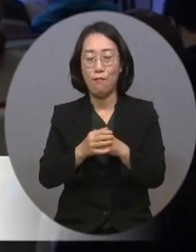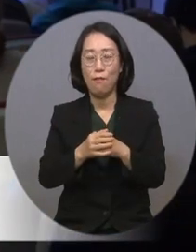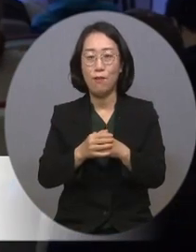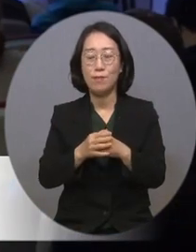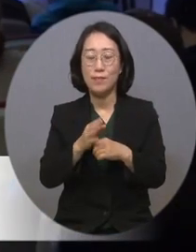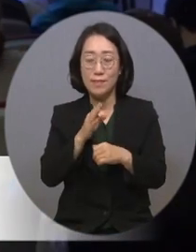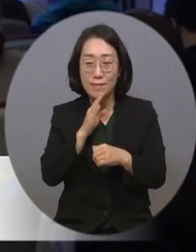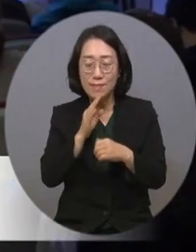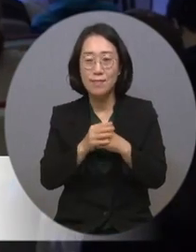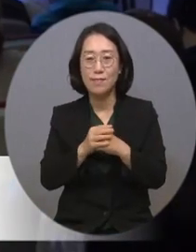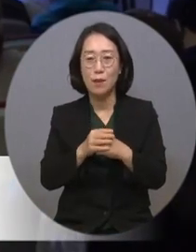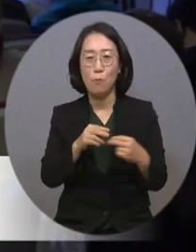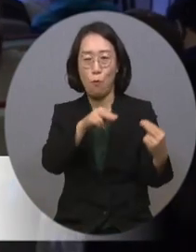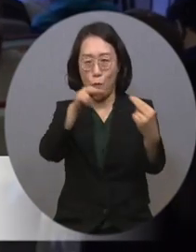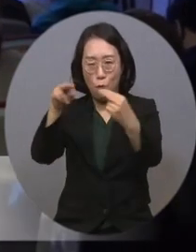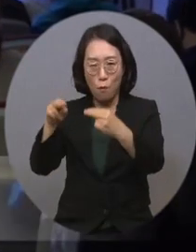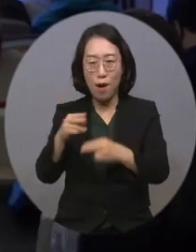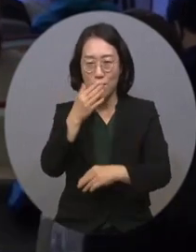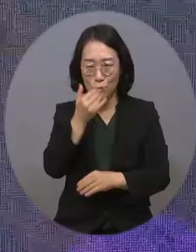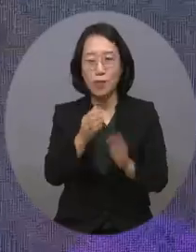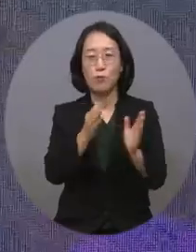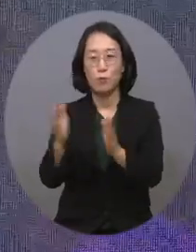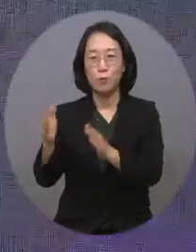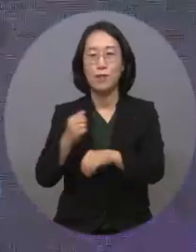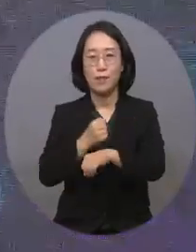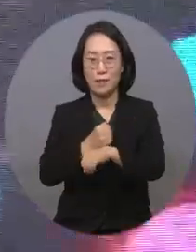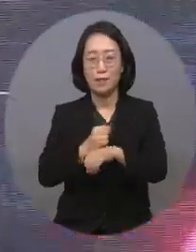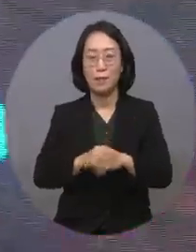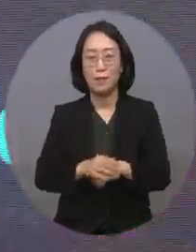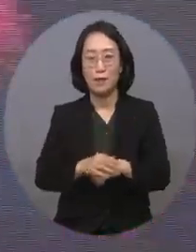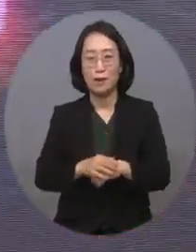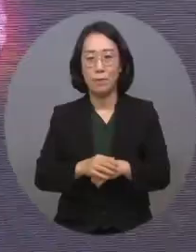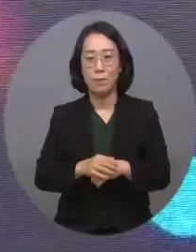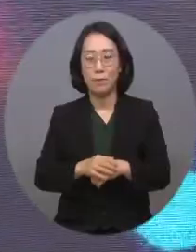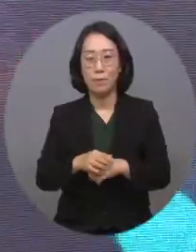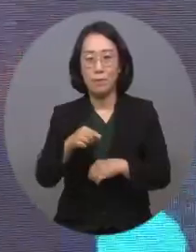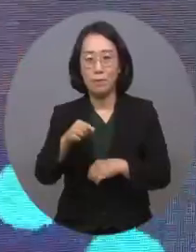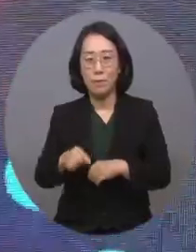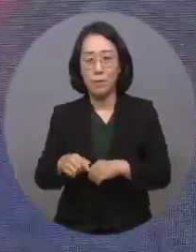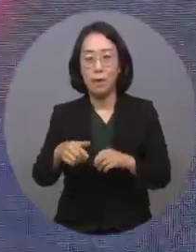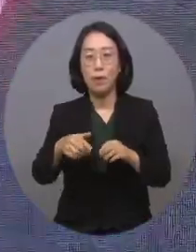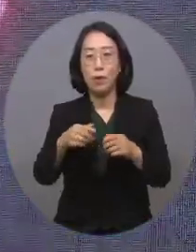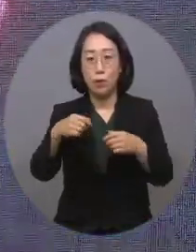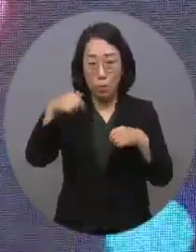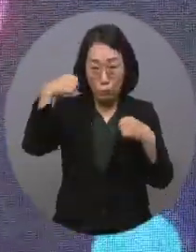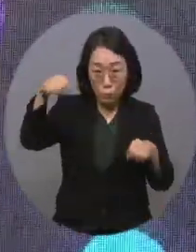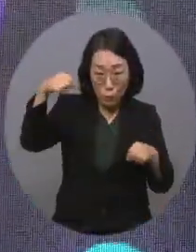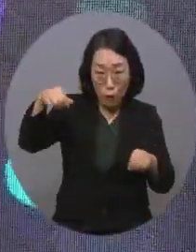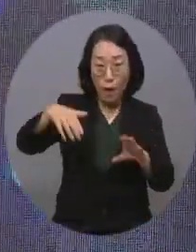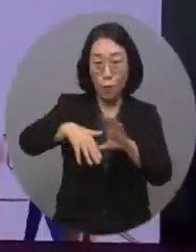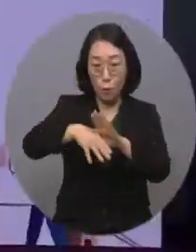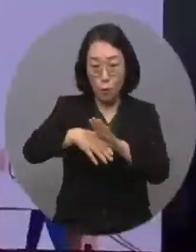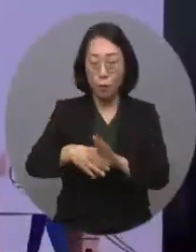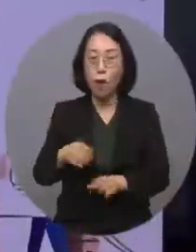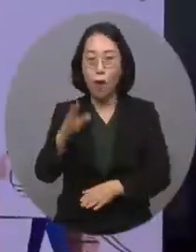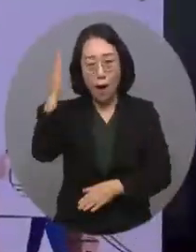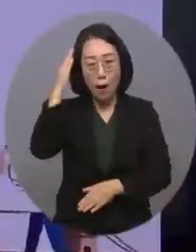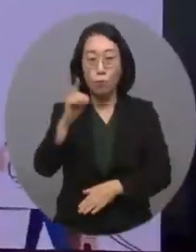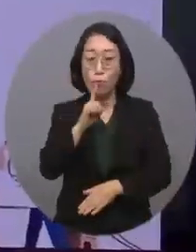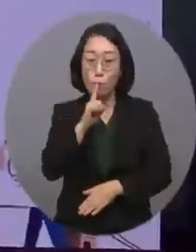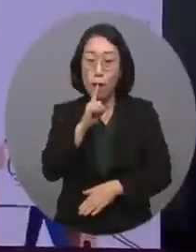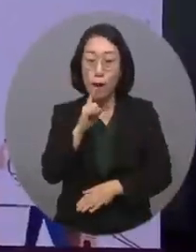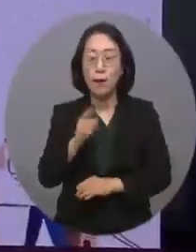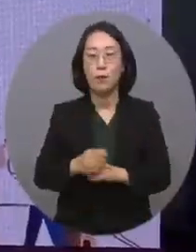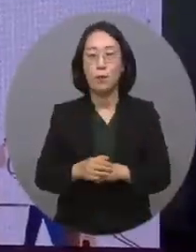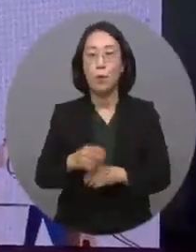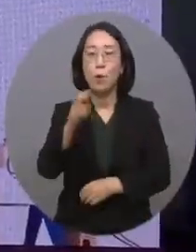현장에서 볼 수 있도록 준비하겠습니다. 양주시는 다문화 문화 공연, 외국인 한국어 말하기 대회,